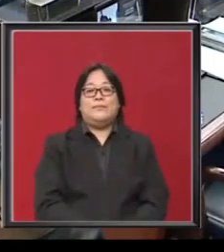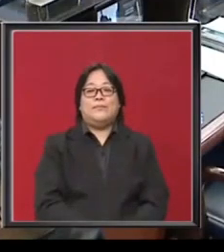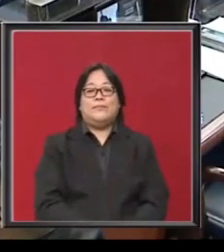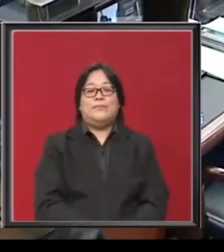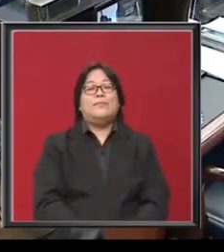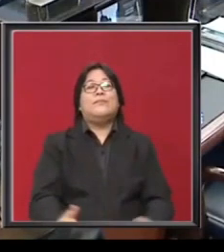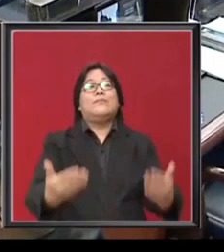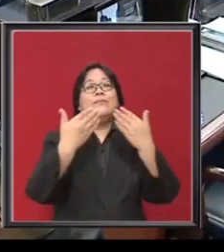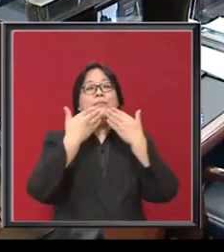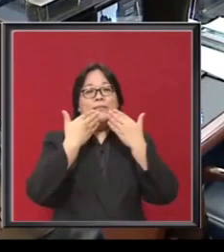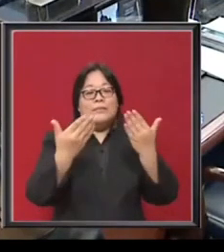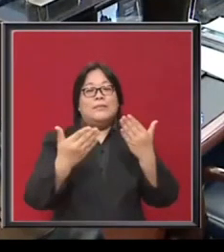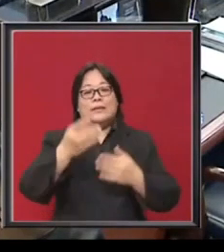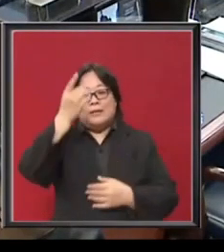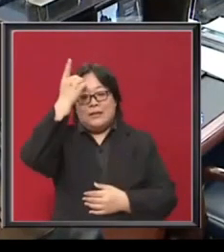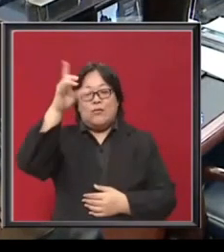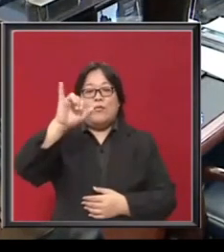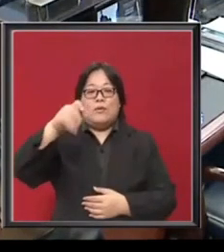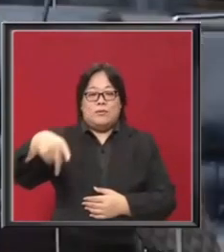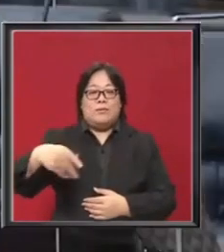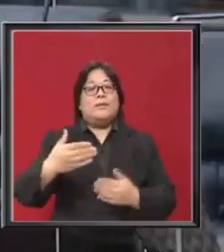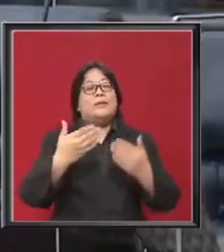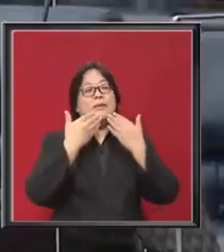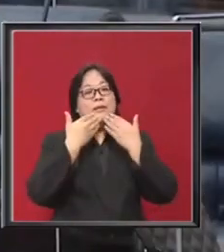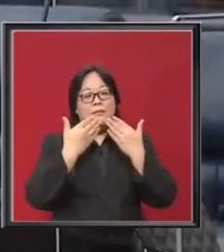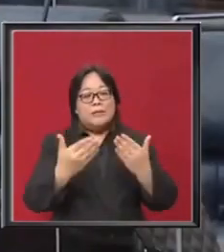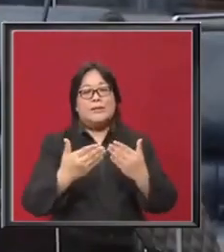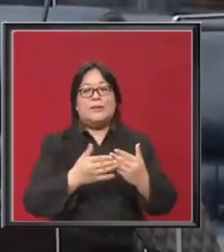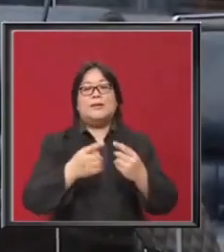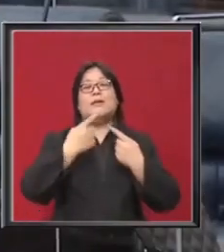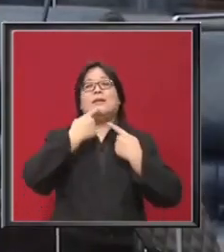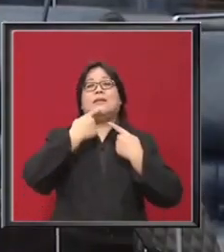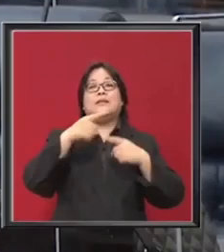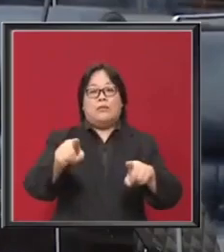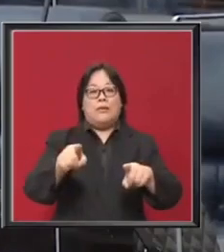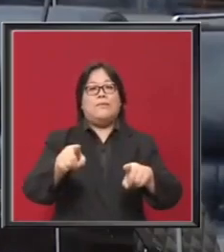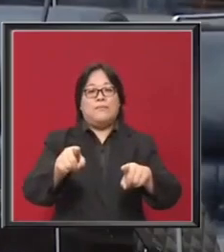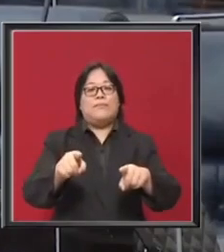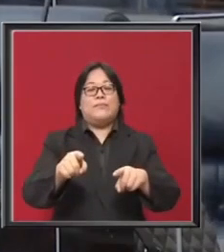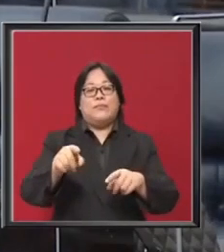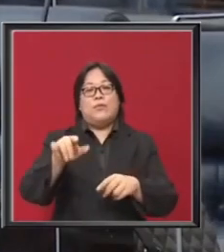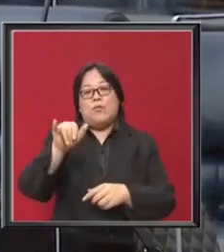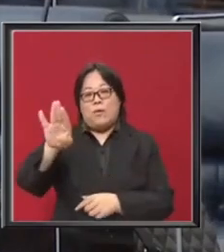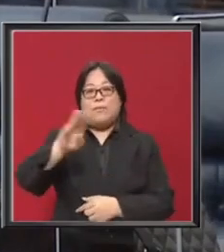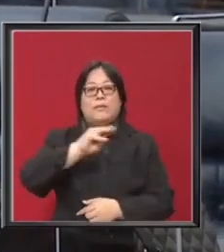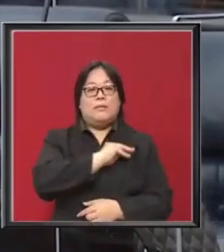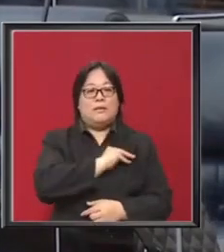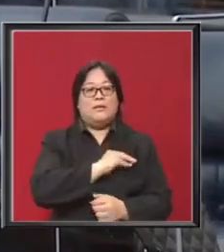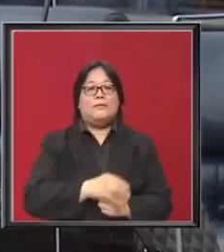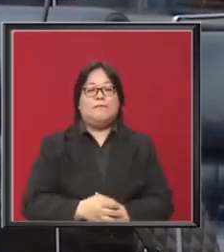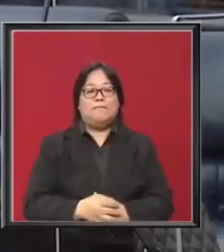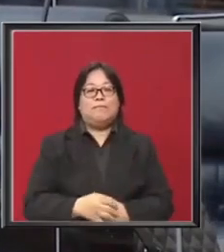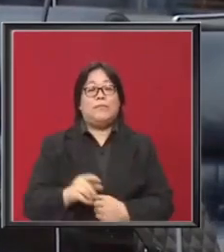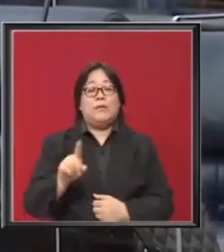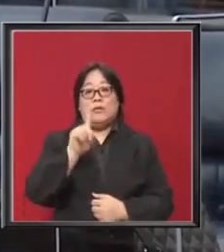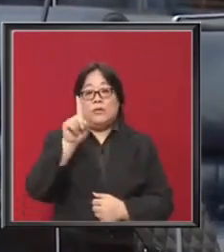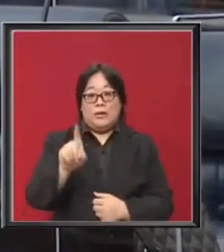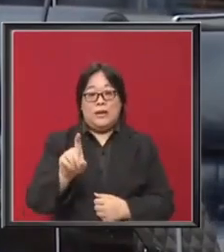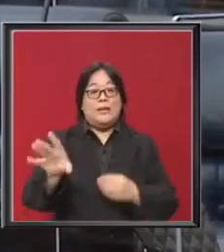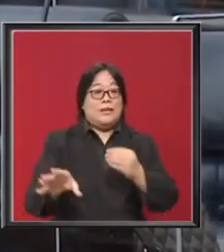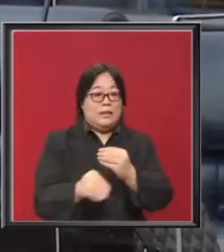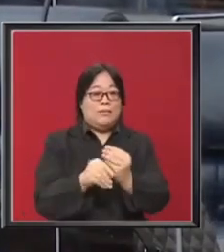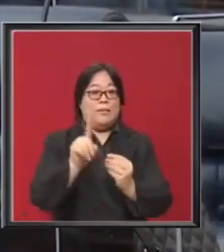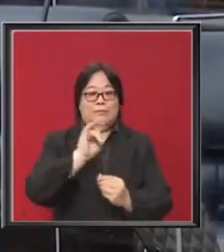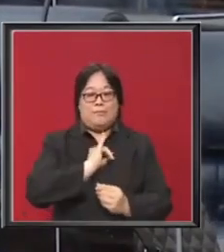Hai coba Terima kasih endatu yang betul Terima kasih atas Ah jawaban DVD yang Bomat menteri soalan